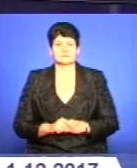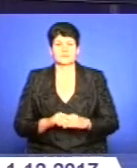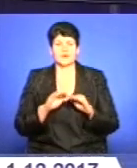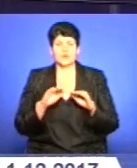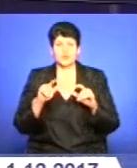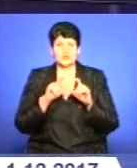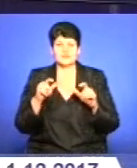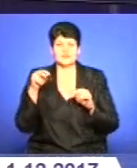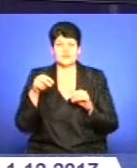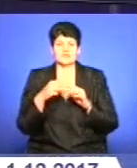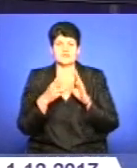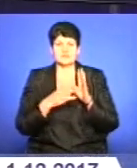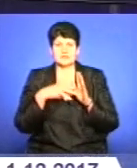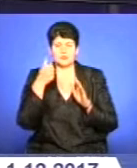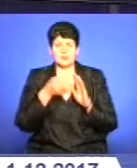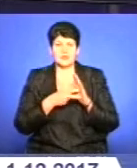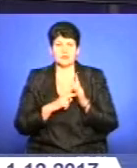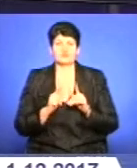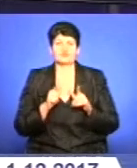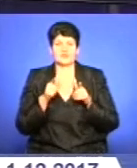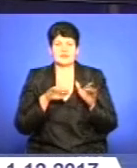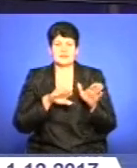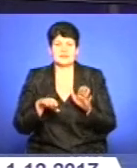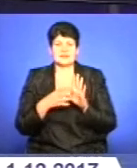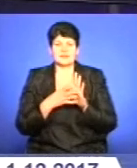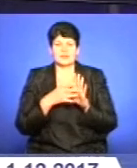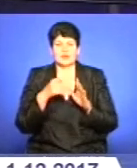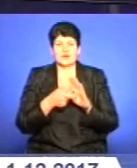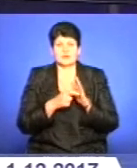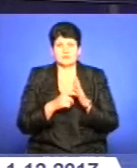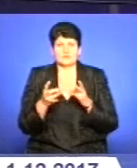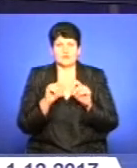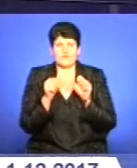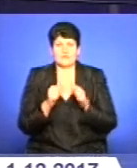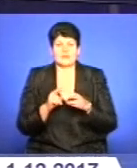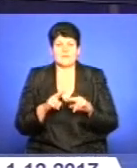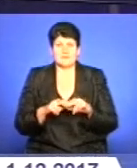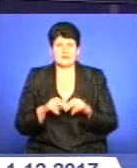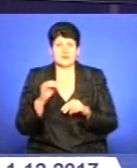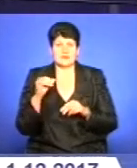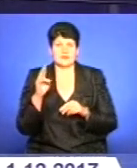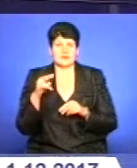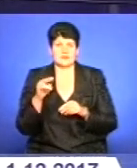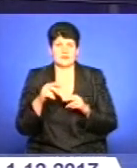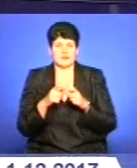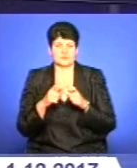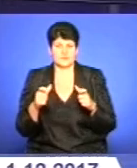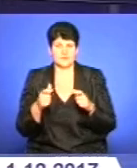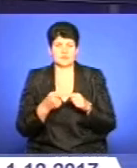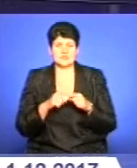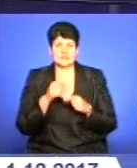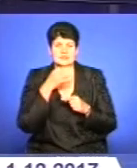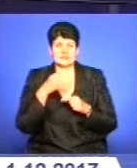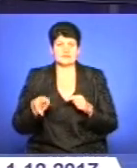Учням, які у 2018-му планують вступати після 9 класу, потрібно оформити паспорт у формі ID-картки. Про це нагадав